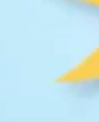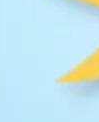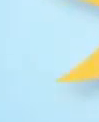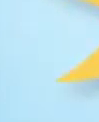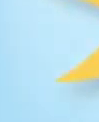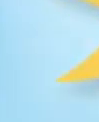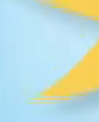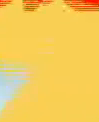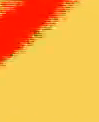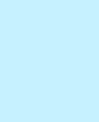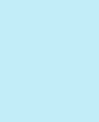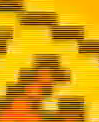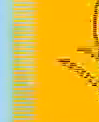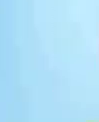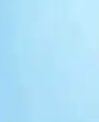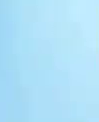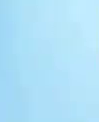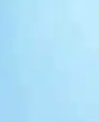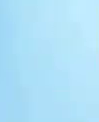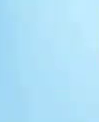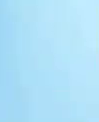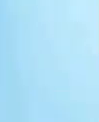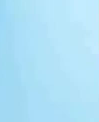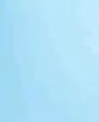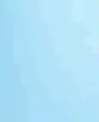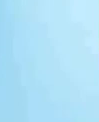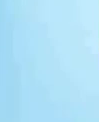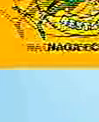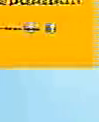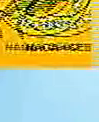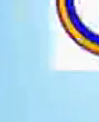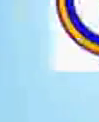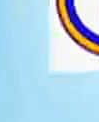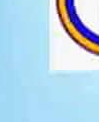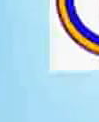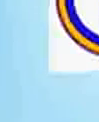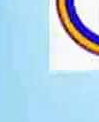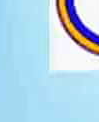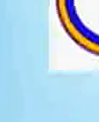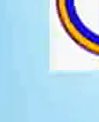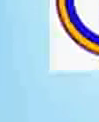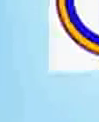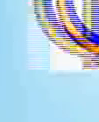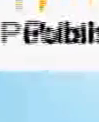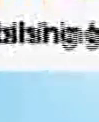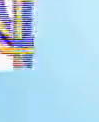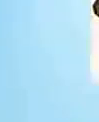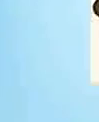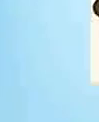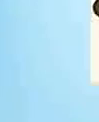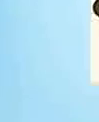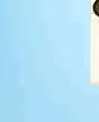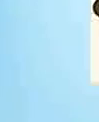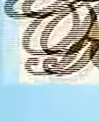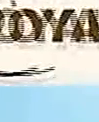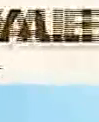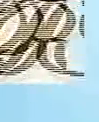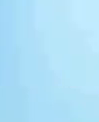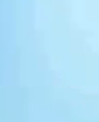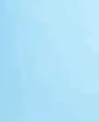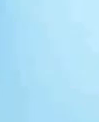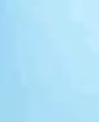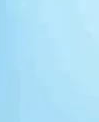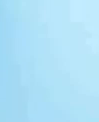Kumusta po, Bishop, is also brought to you by Bob Marlin Restaurant, Gold Print Publishing House, Starmark